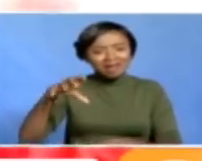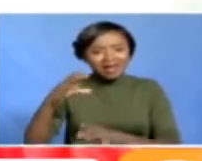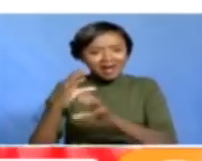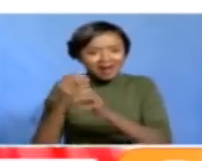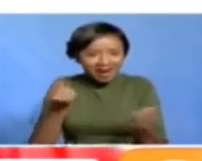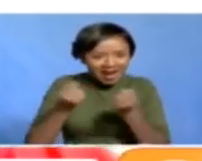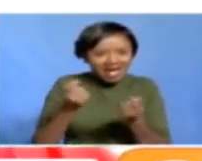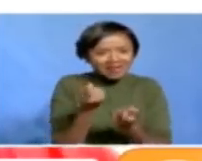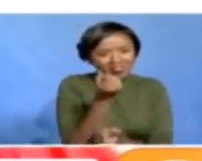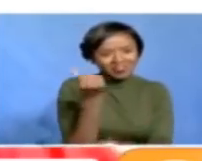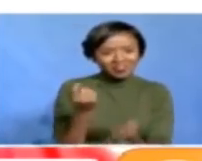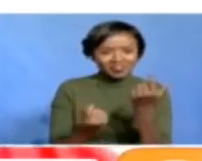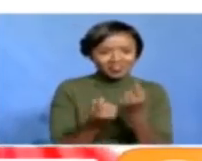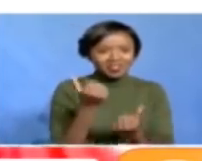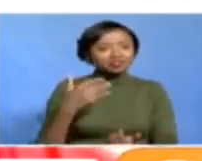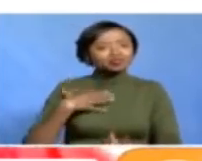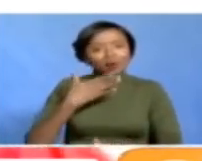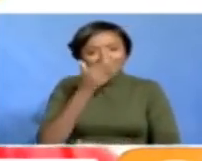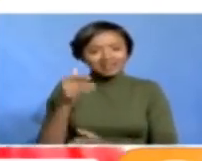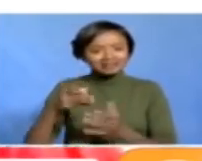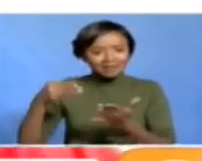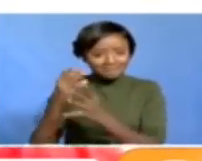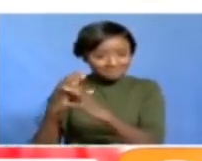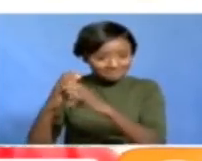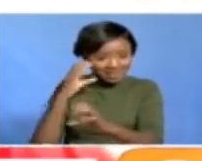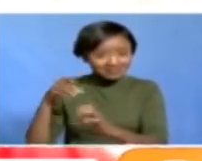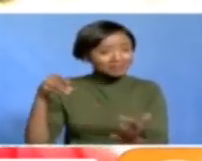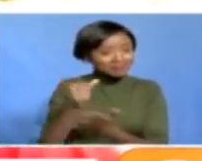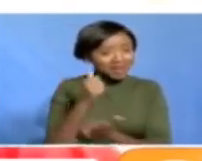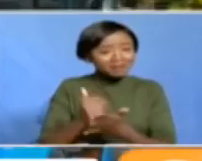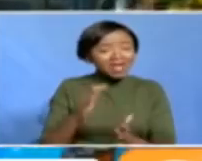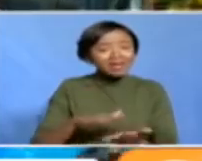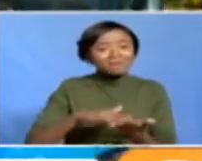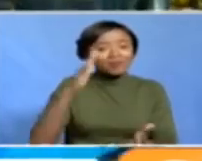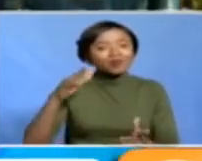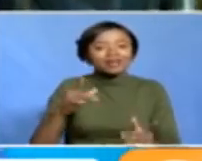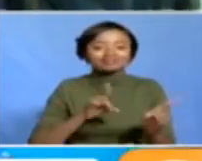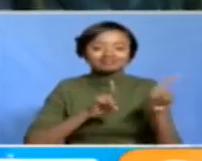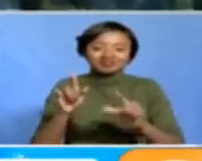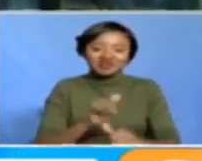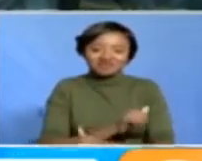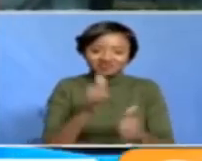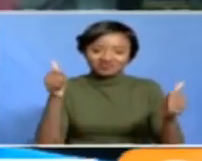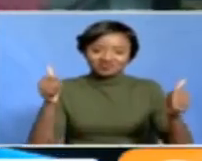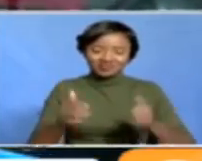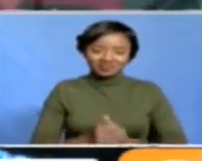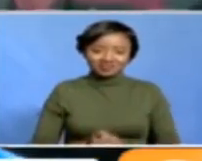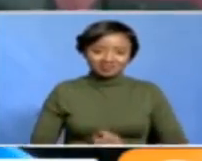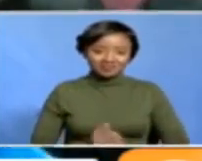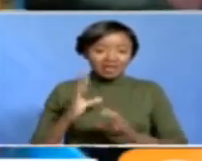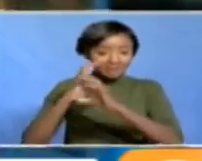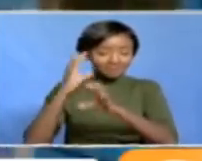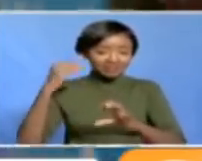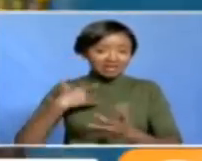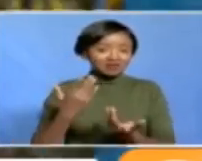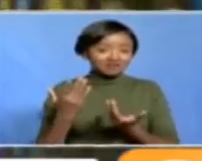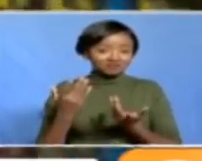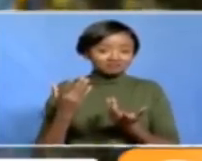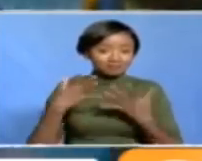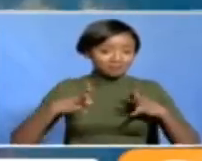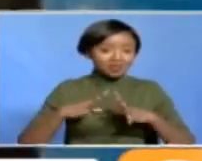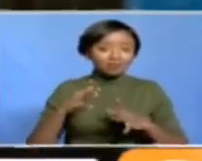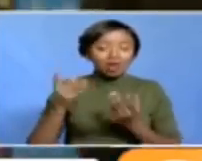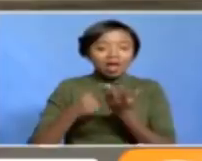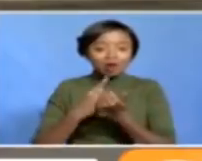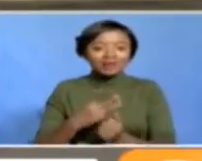Kwa hiyo wajitahidi kuleta magari mengi ili usafiri uwe mzuri zaidi. The buses have a capacity of